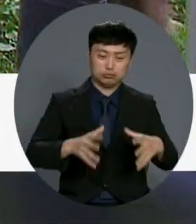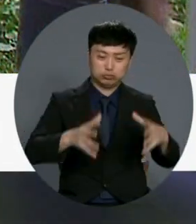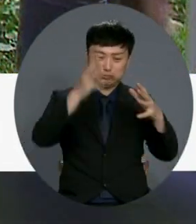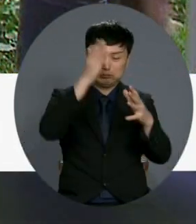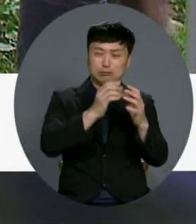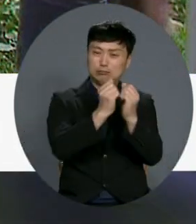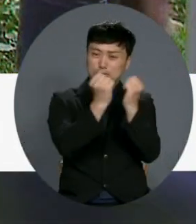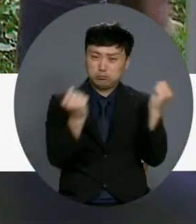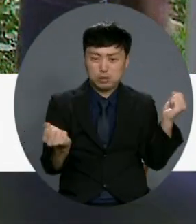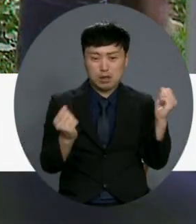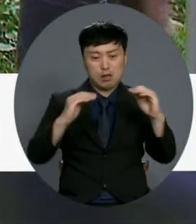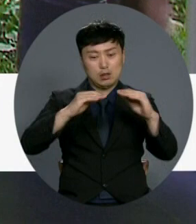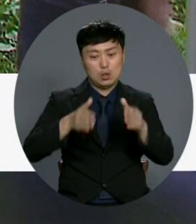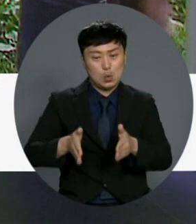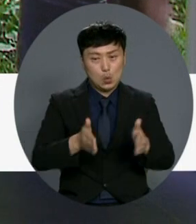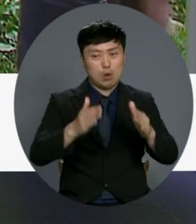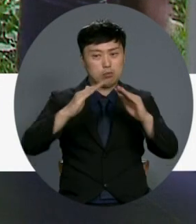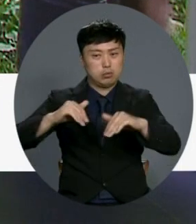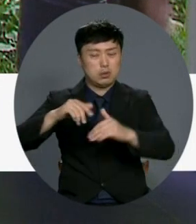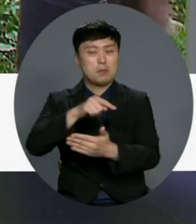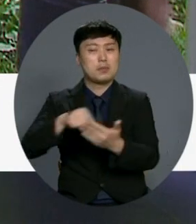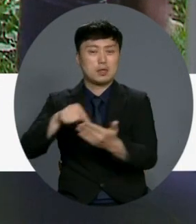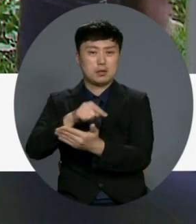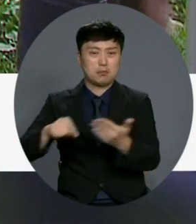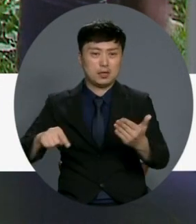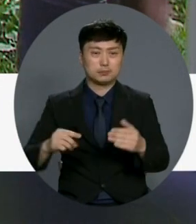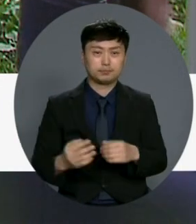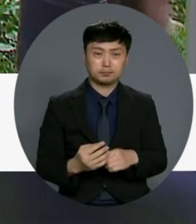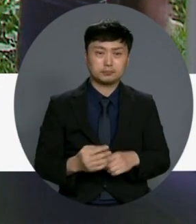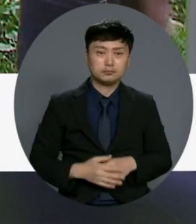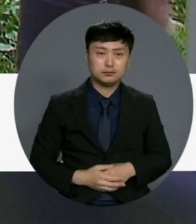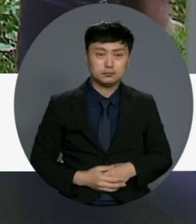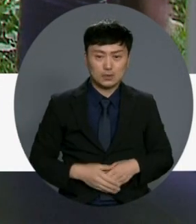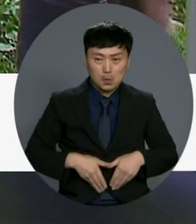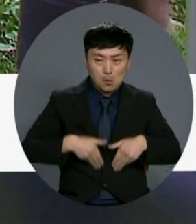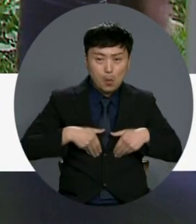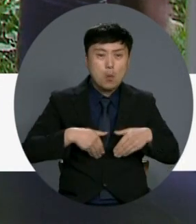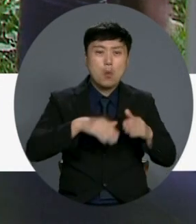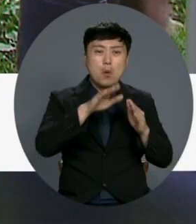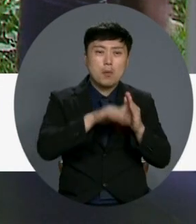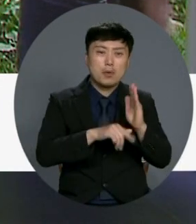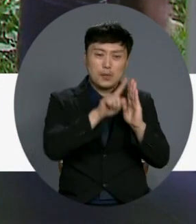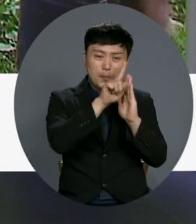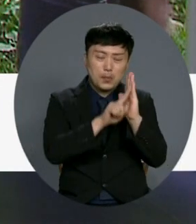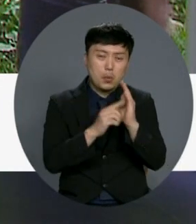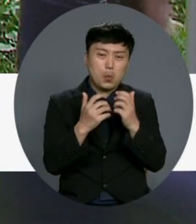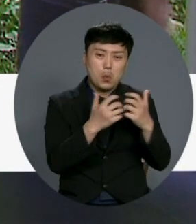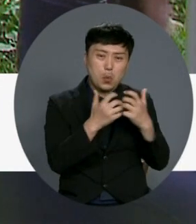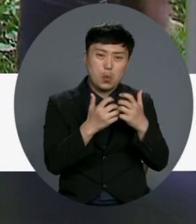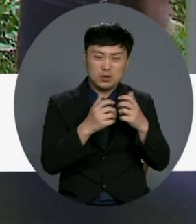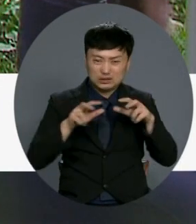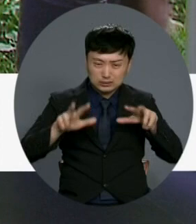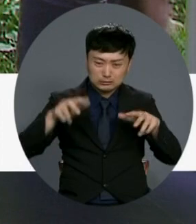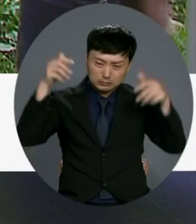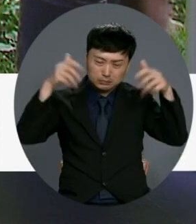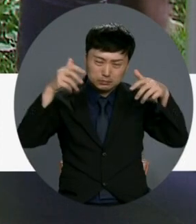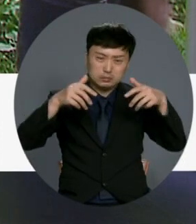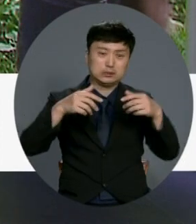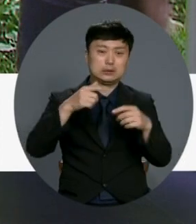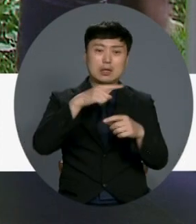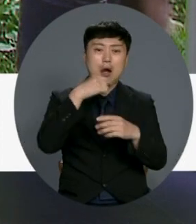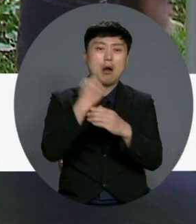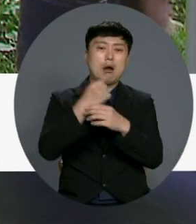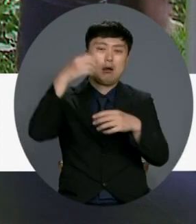등 시설물 피해가 컸습니다. 특히 지난 봄 냉해 피해를 입었던 사과 농가들은 이번에 낙과 피해로 또다시